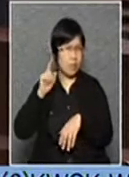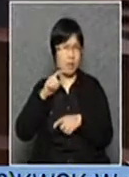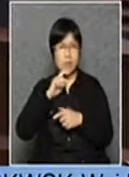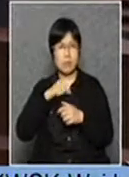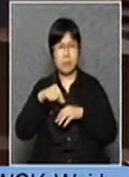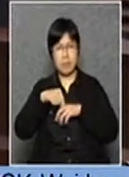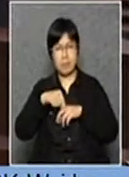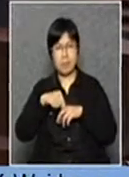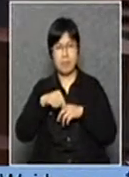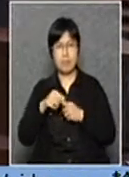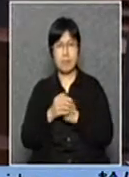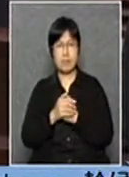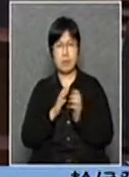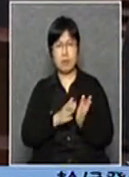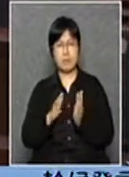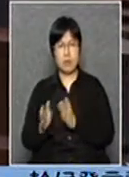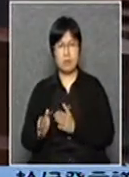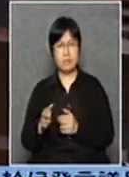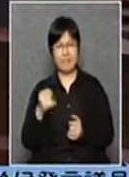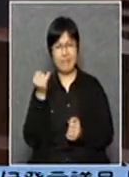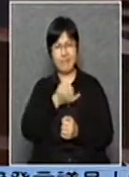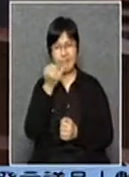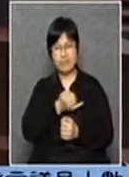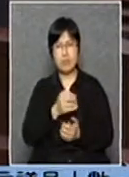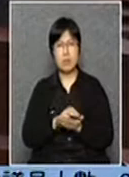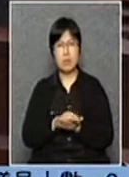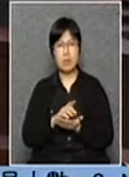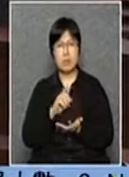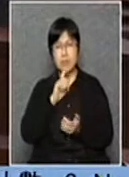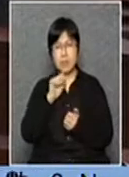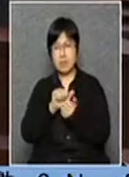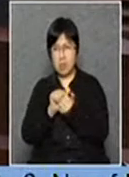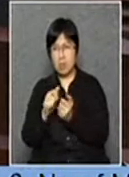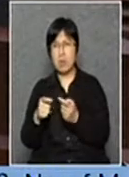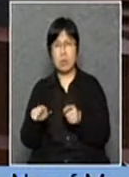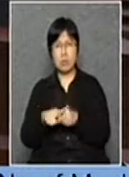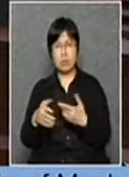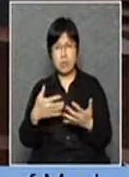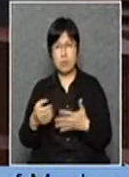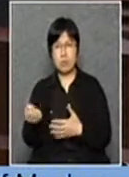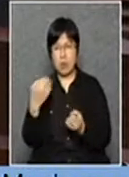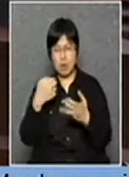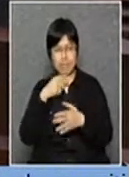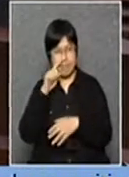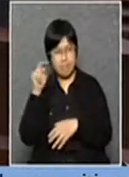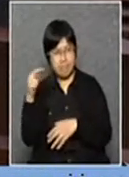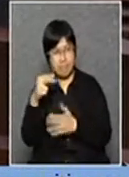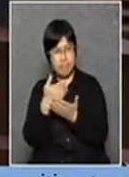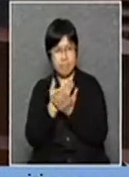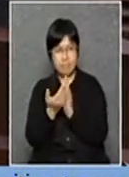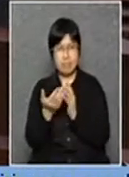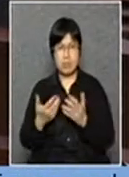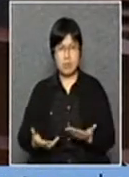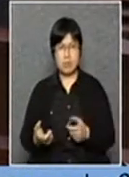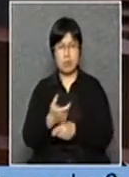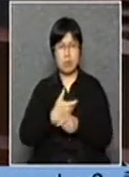的安排。咁好多朋友、好多同事都講咗，從唔同角度睇咗今次呢個預算案